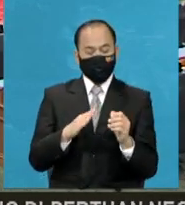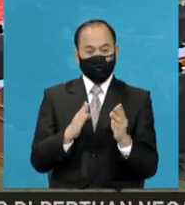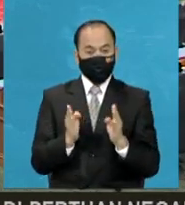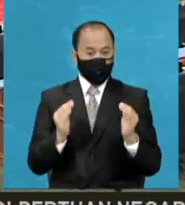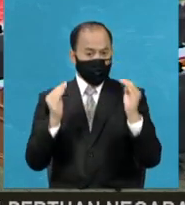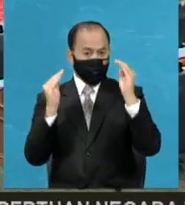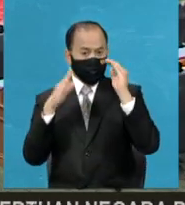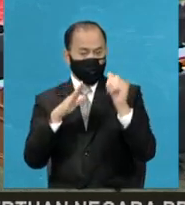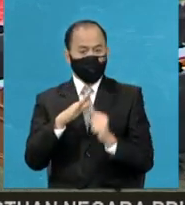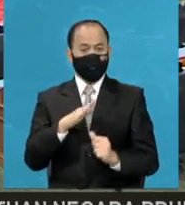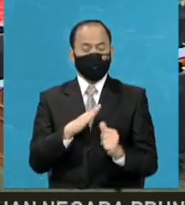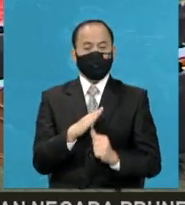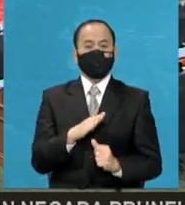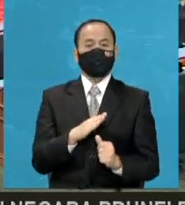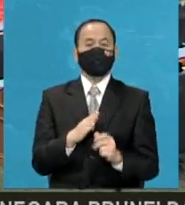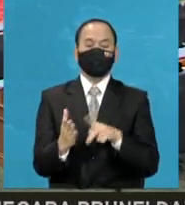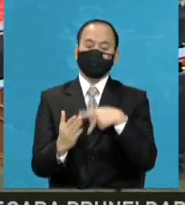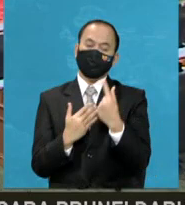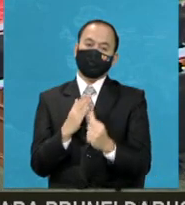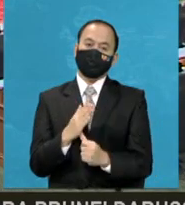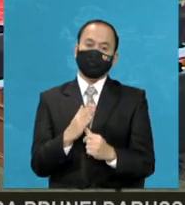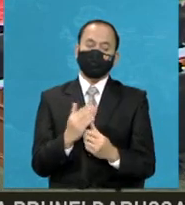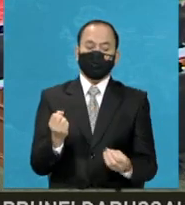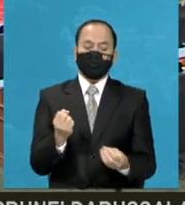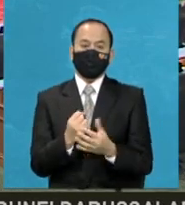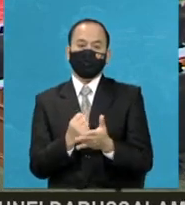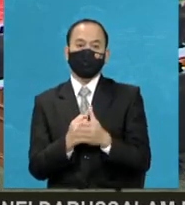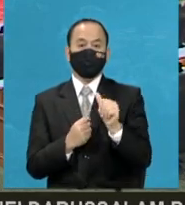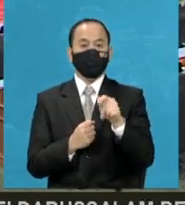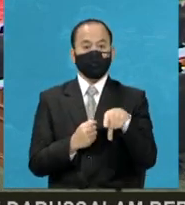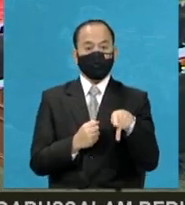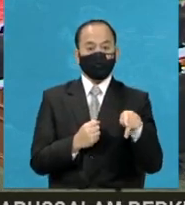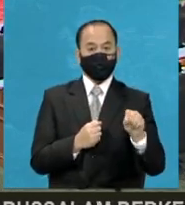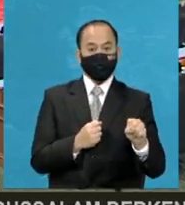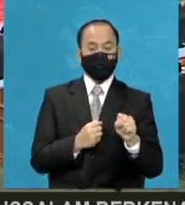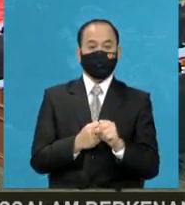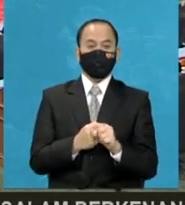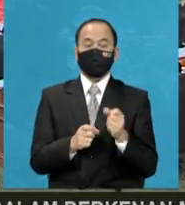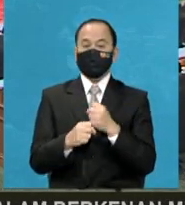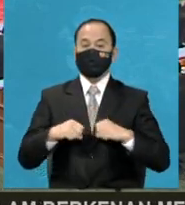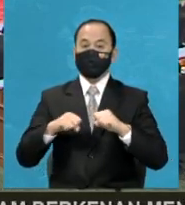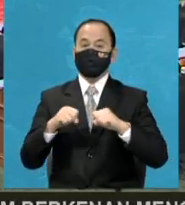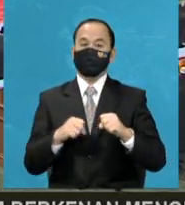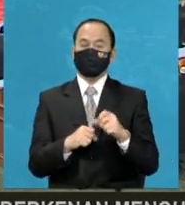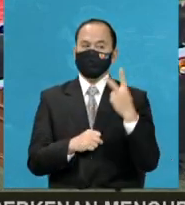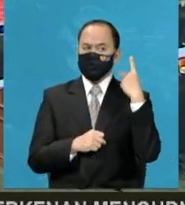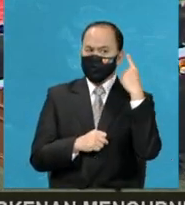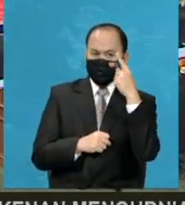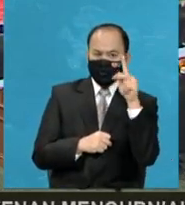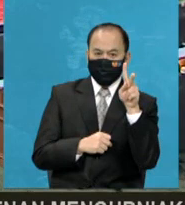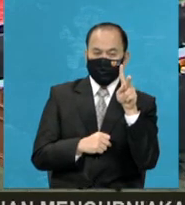intervensi kedua penambah baikan aplikasi Super lawan sistem mengelilinginya ketiga